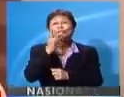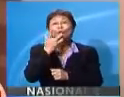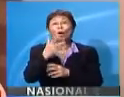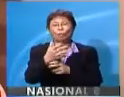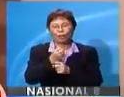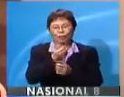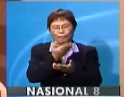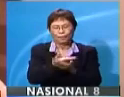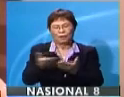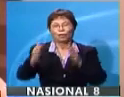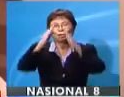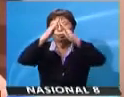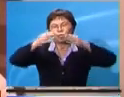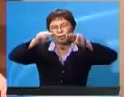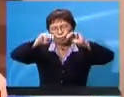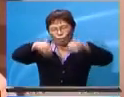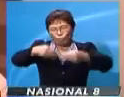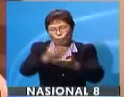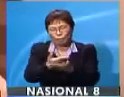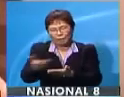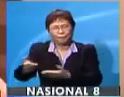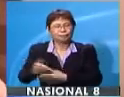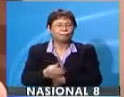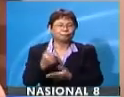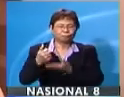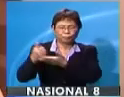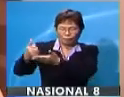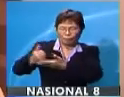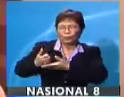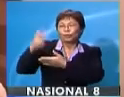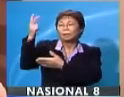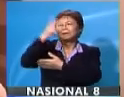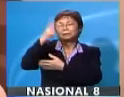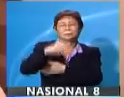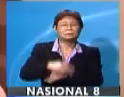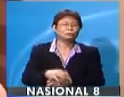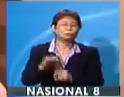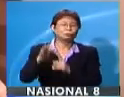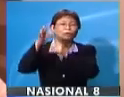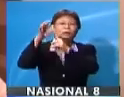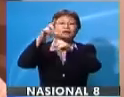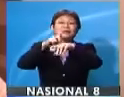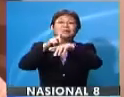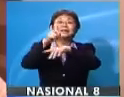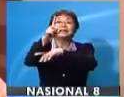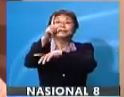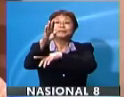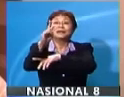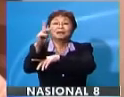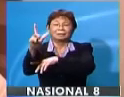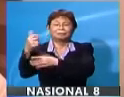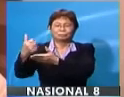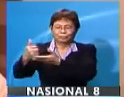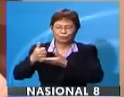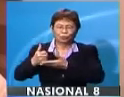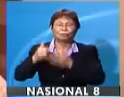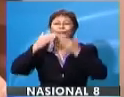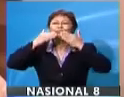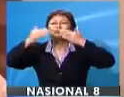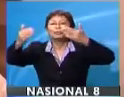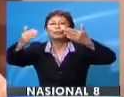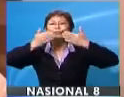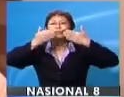rumah mampu milik dengan bantuan kerajaan lah, terutamanya DBKL. Ya, ribuan terima